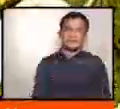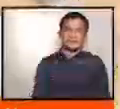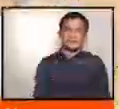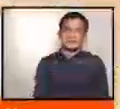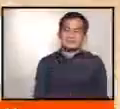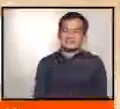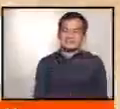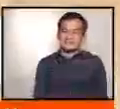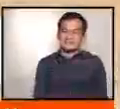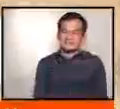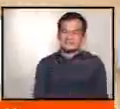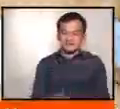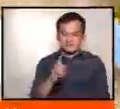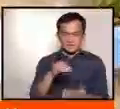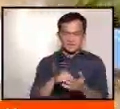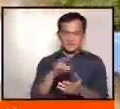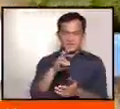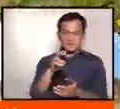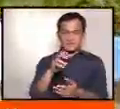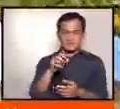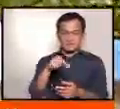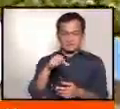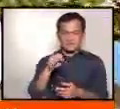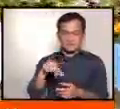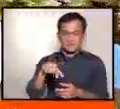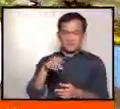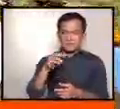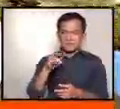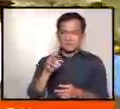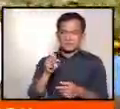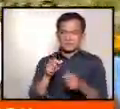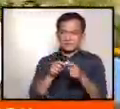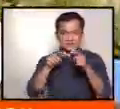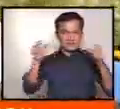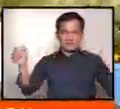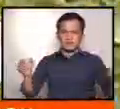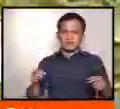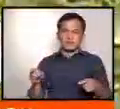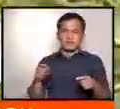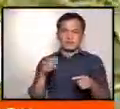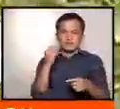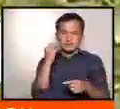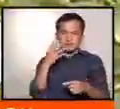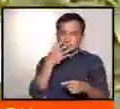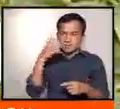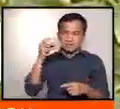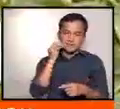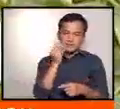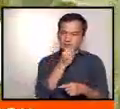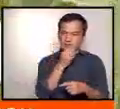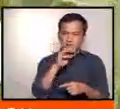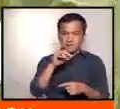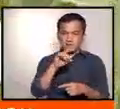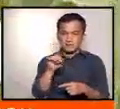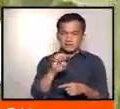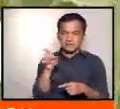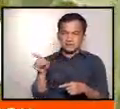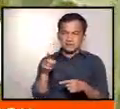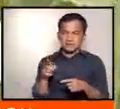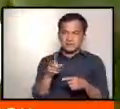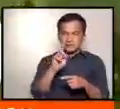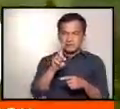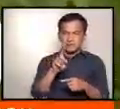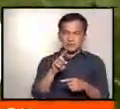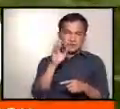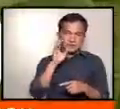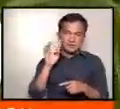Amazing! 1,200 square meters ang laki ng giant sunflower maze na ito. Sa ngayon, isa pa lang ang